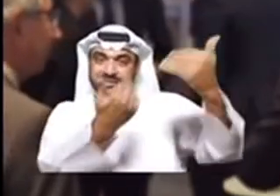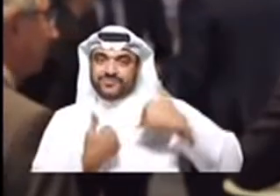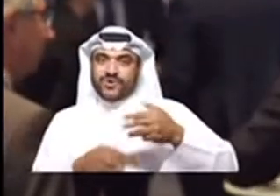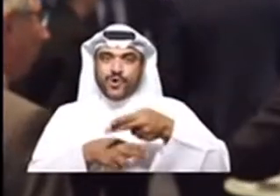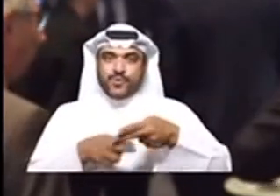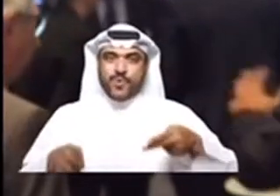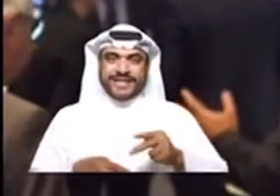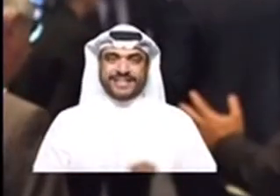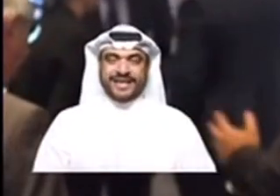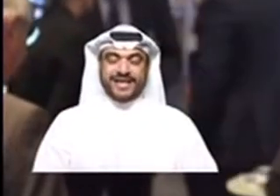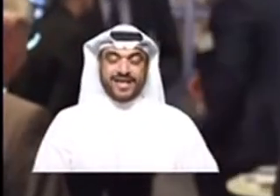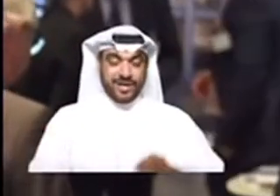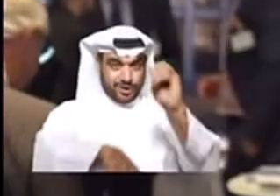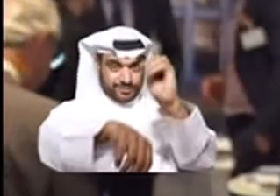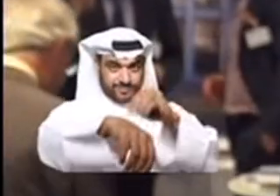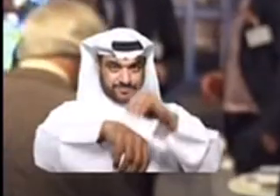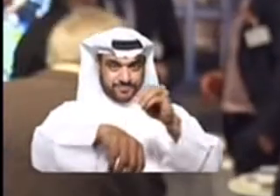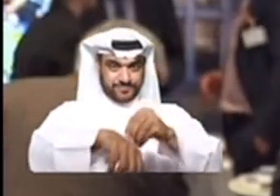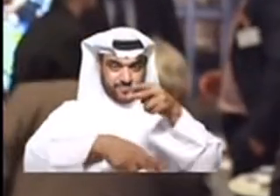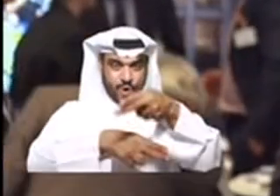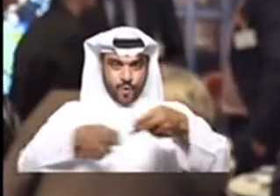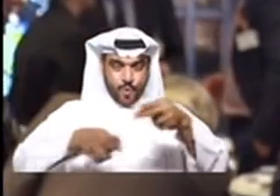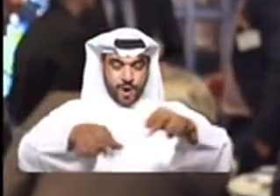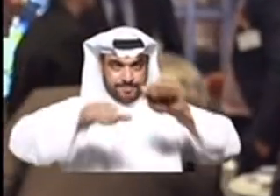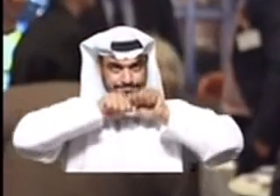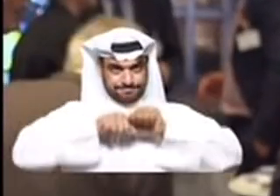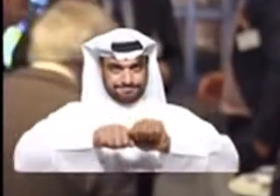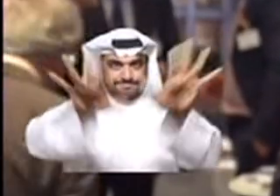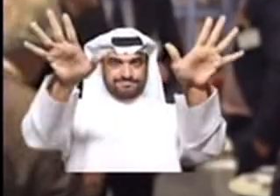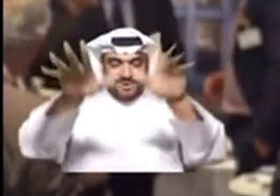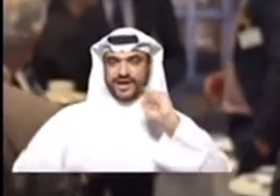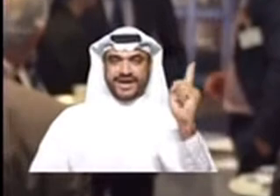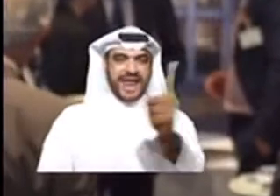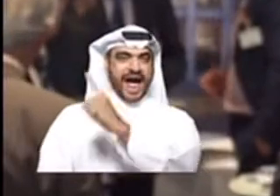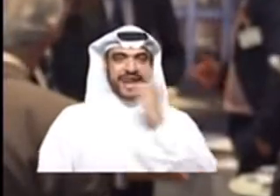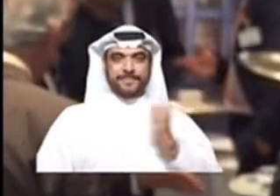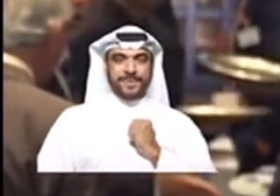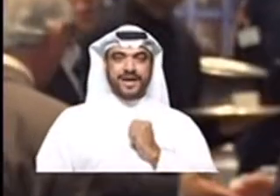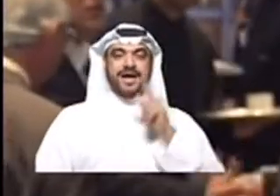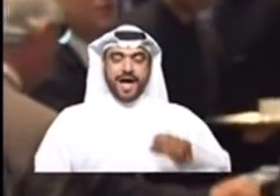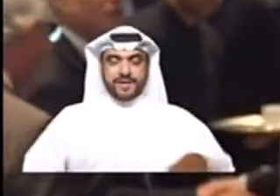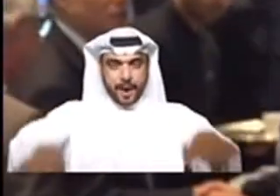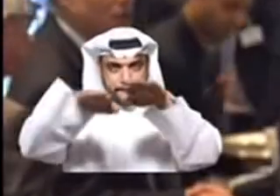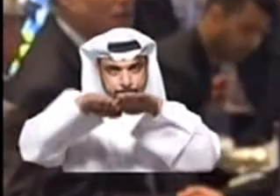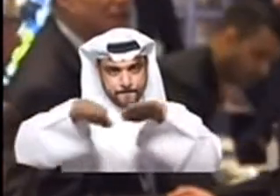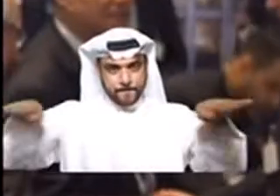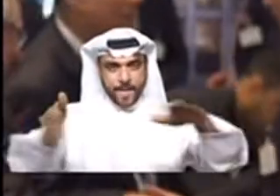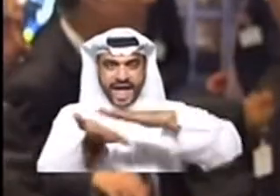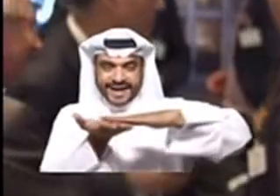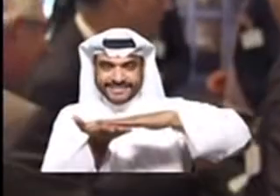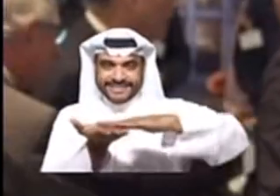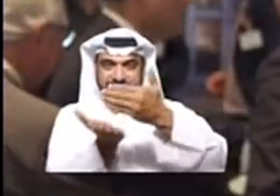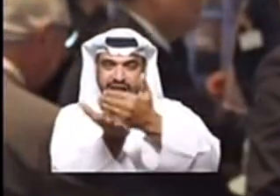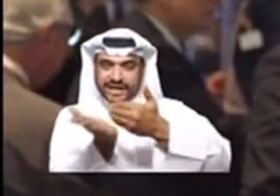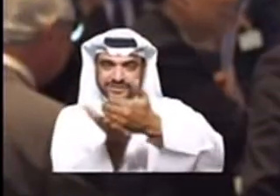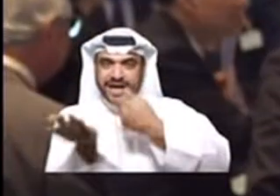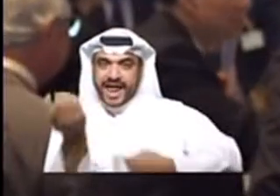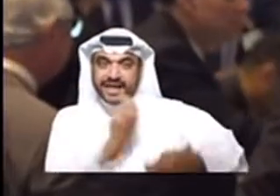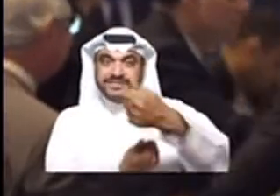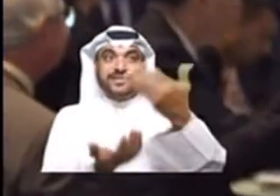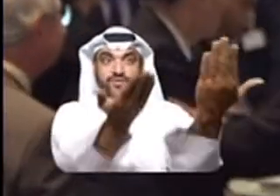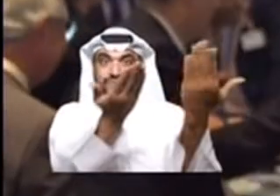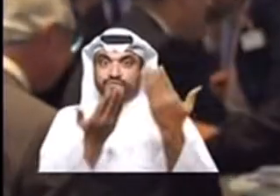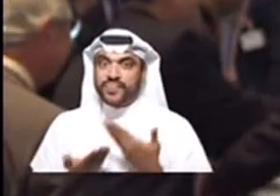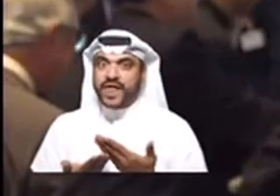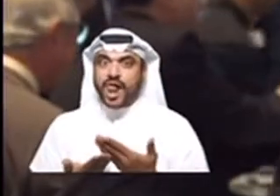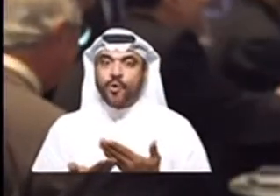ترسل الكويت رسالة إلى العالم من هنا من العاصمة الألمانية، مفادها استقرار المناخ الاقتصادي فيها، ما يجعلها